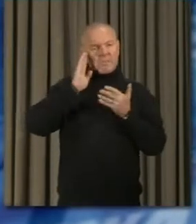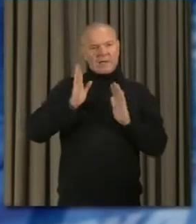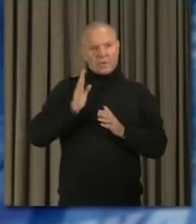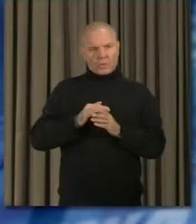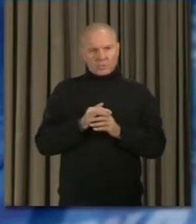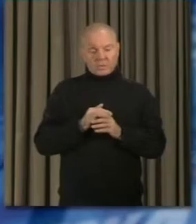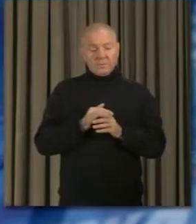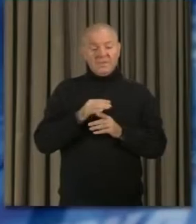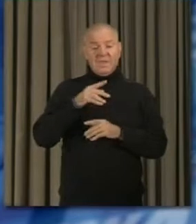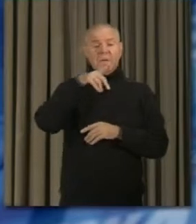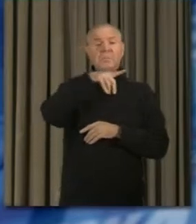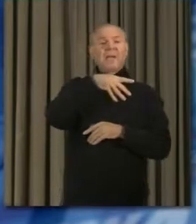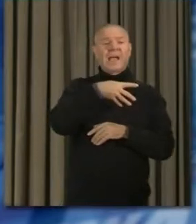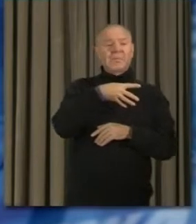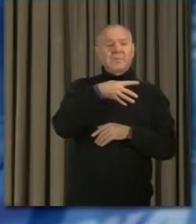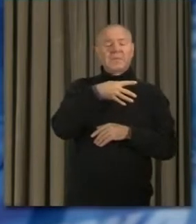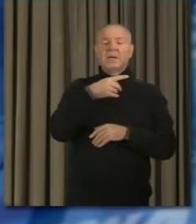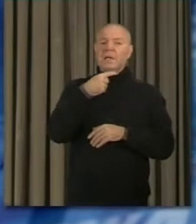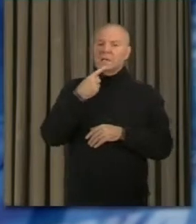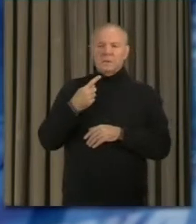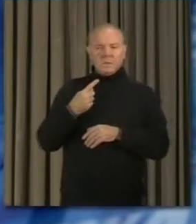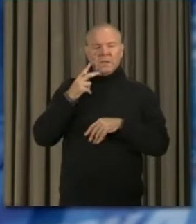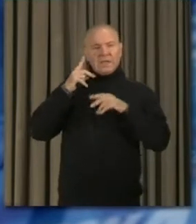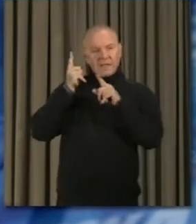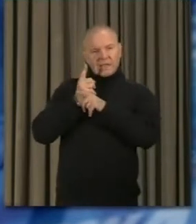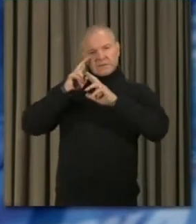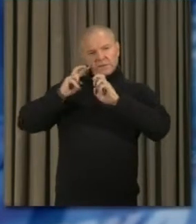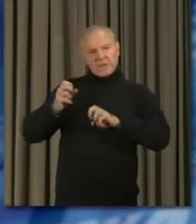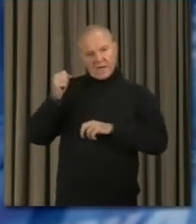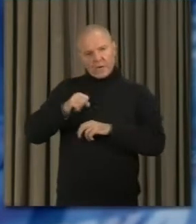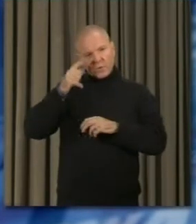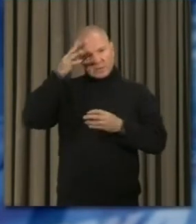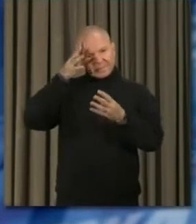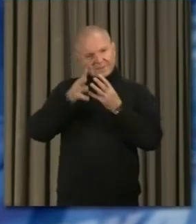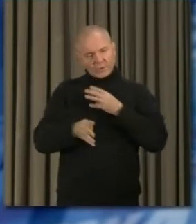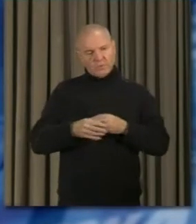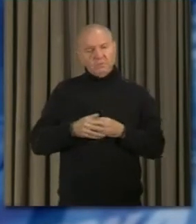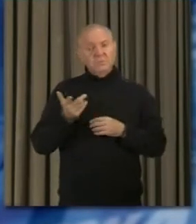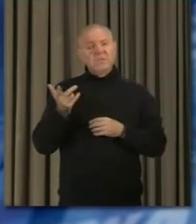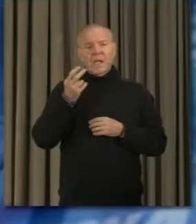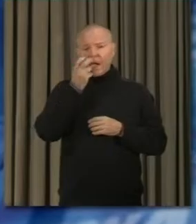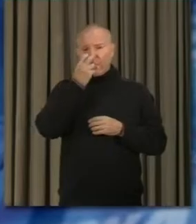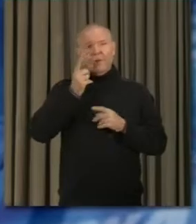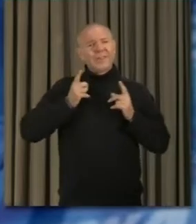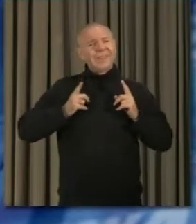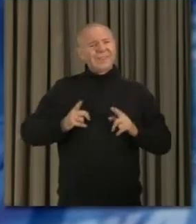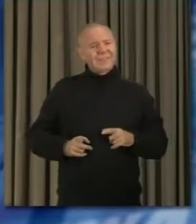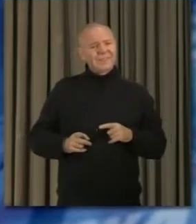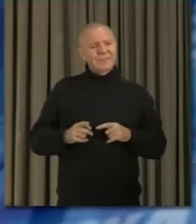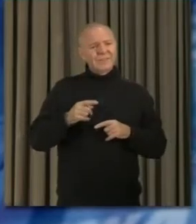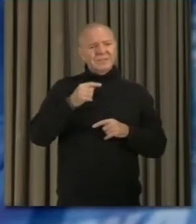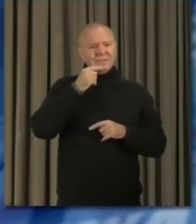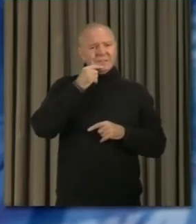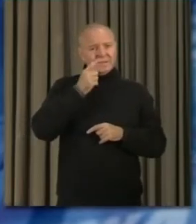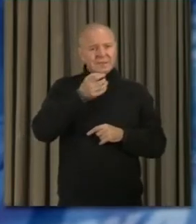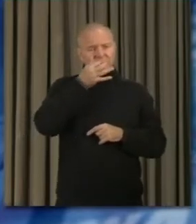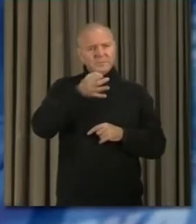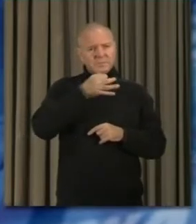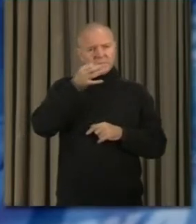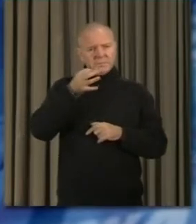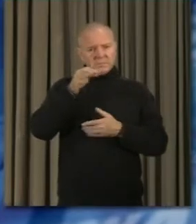il PM Nicola Mezzina ha chiesto una nuova perizia. L'avvocato difensore fa notare che quando il dottor Keller aveva illustrato le conclusioni della